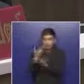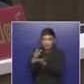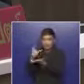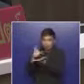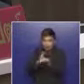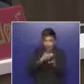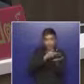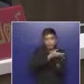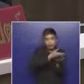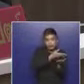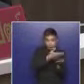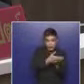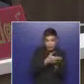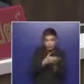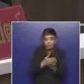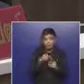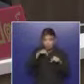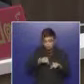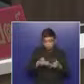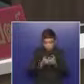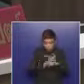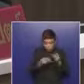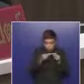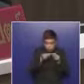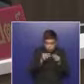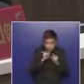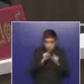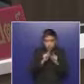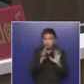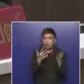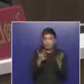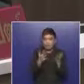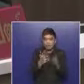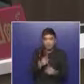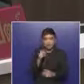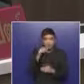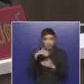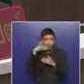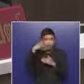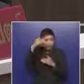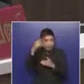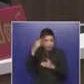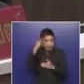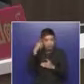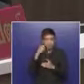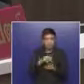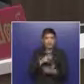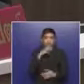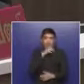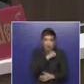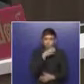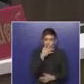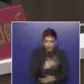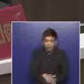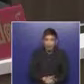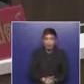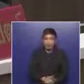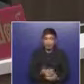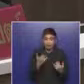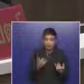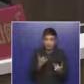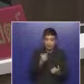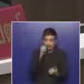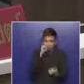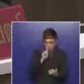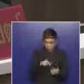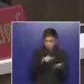งนี้นานๆไปองค์กรเหล่านี้จะไม่ทันสมัยแล้วครับเพราะฉะนั้นกฎหมายสสส.เนี่ยมีเพื่อนสมาชิกหลายคนคุยกันว่าเราจะต้